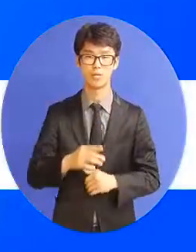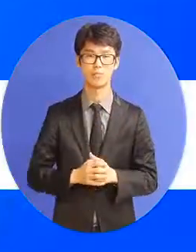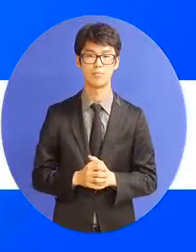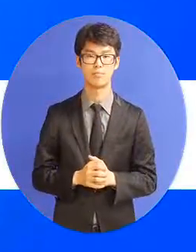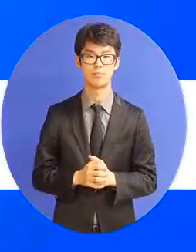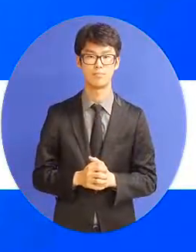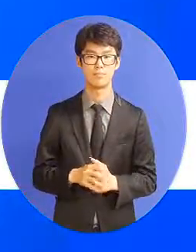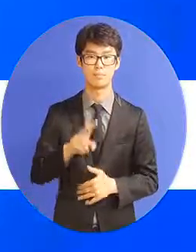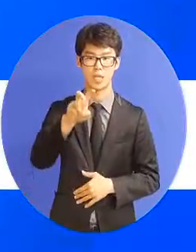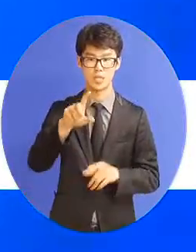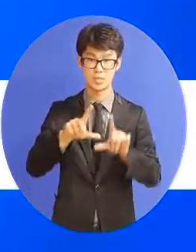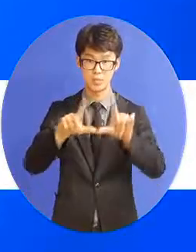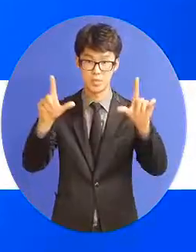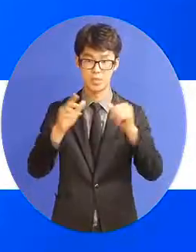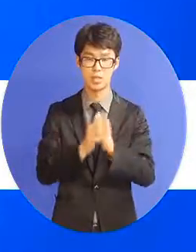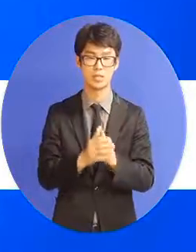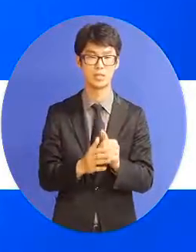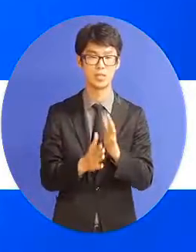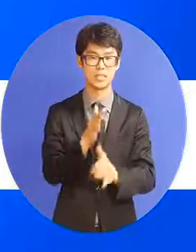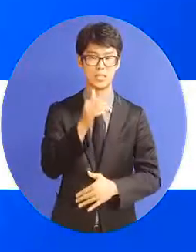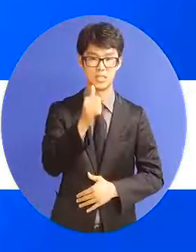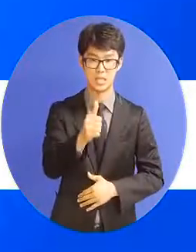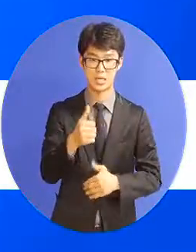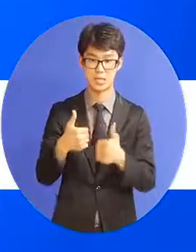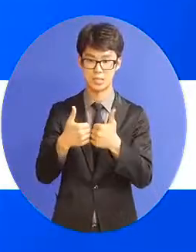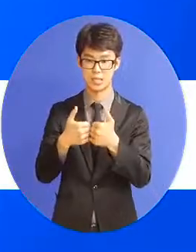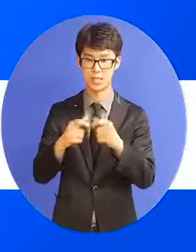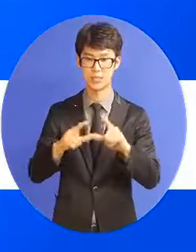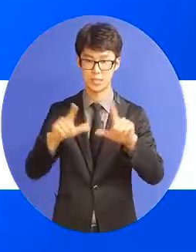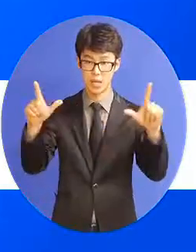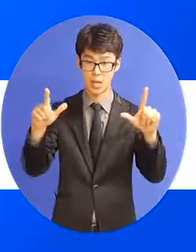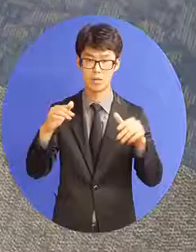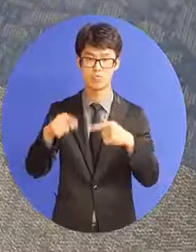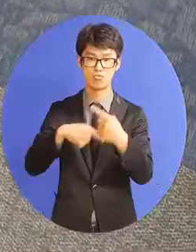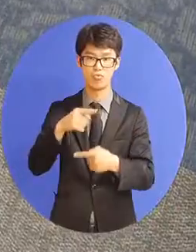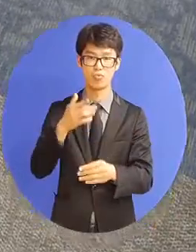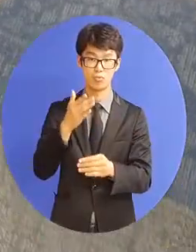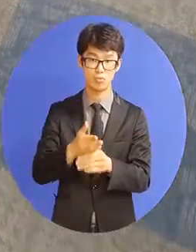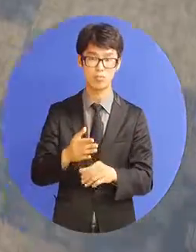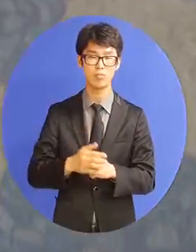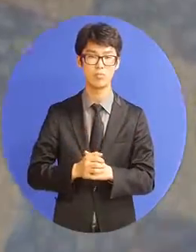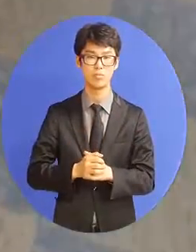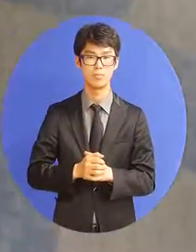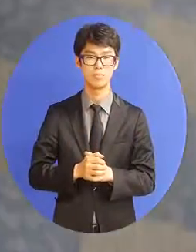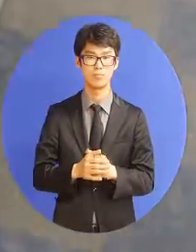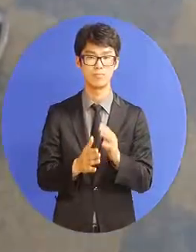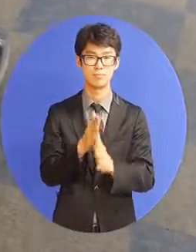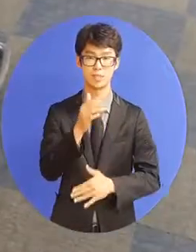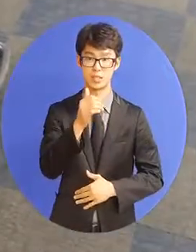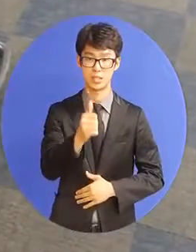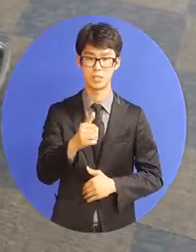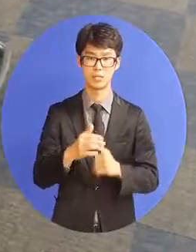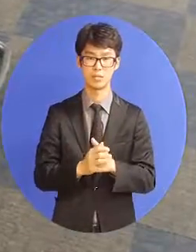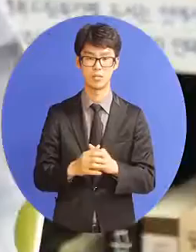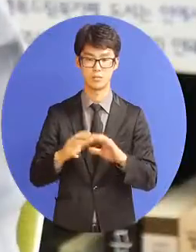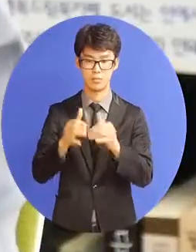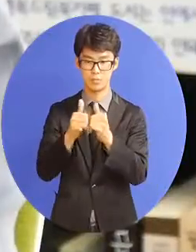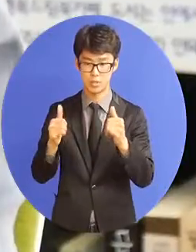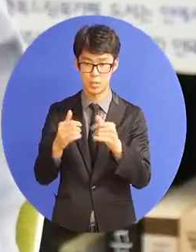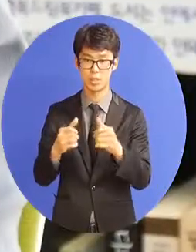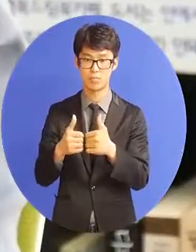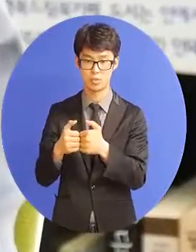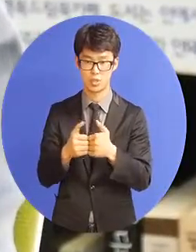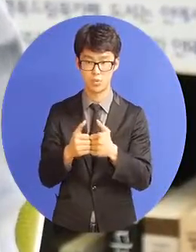지난 20일 오시덕 공주시장이 민원상담의 날을 진행했습니다. 오시덕 공주시장은 민원상담의 날을